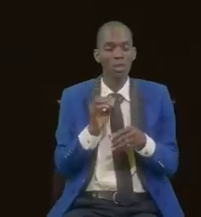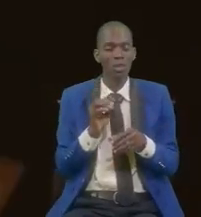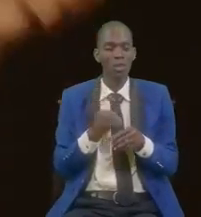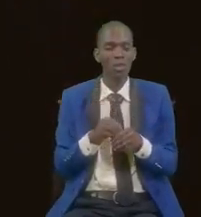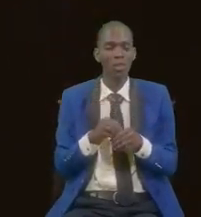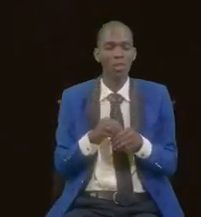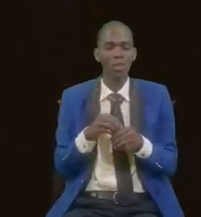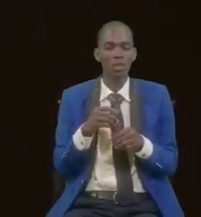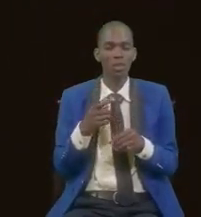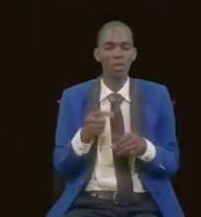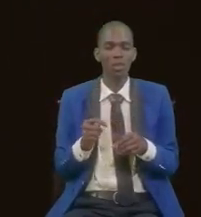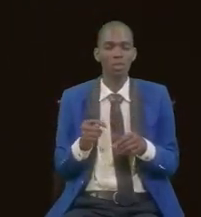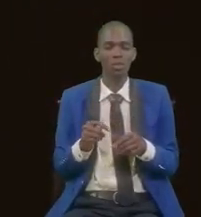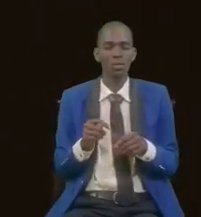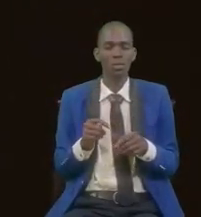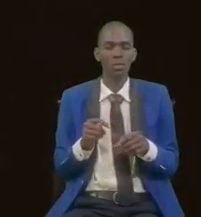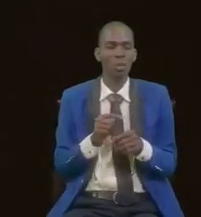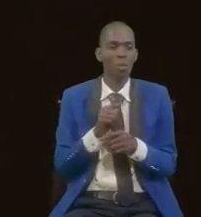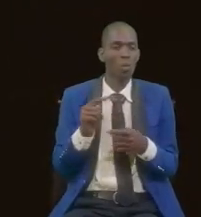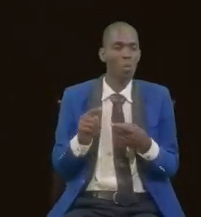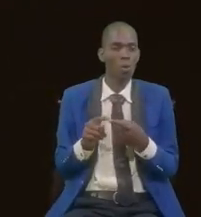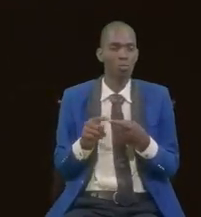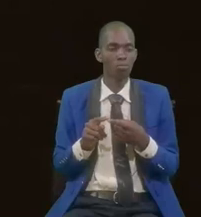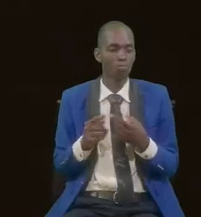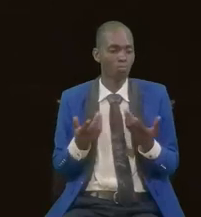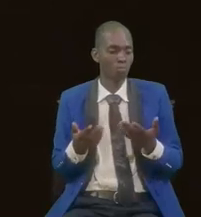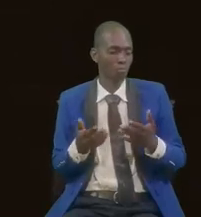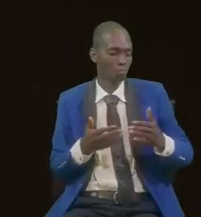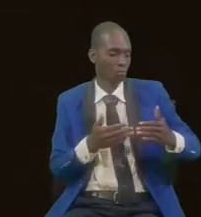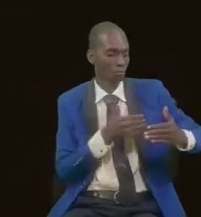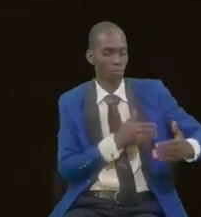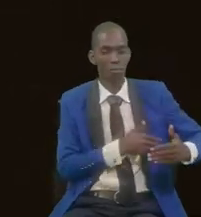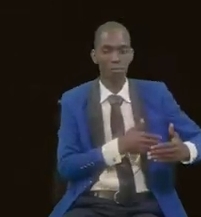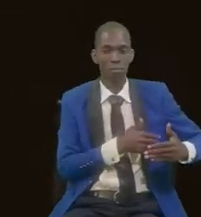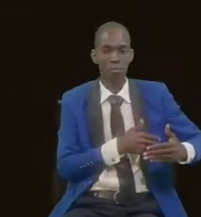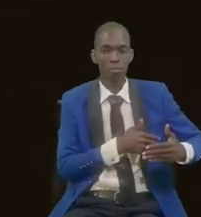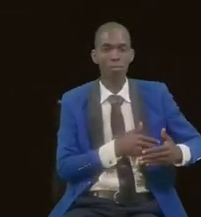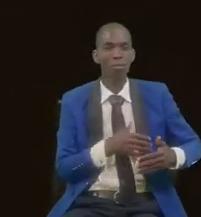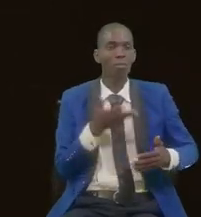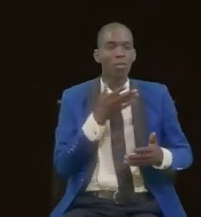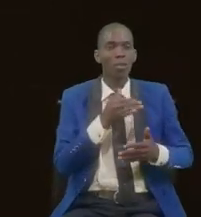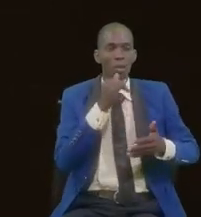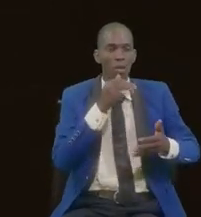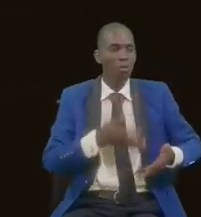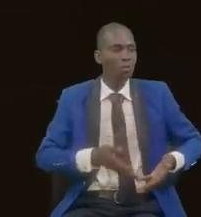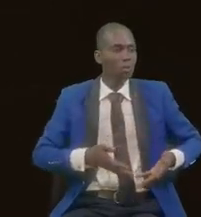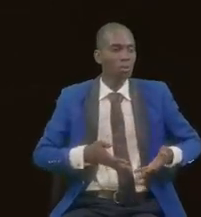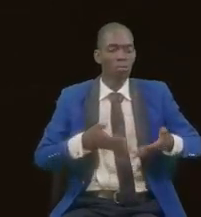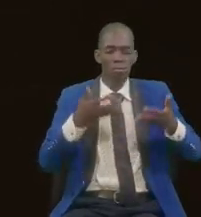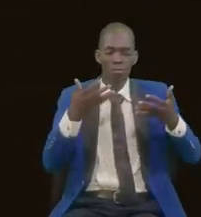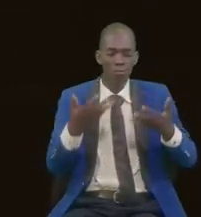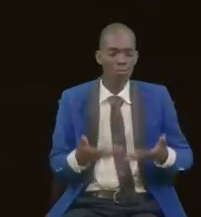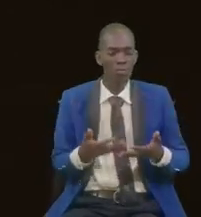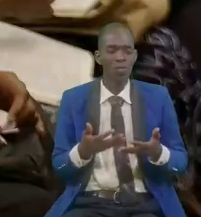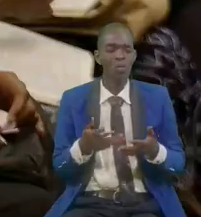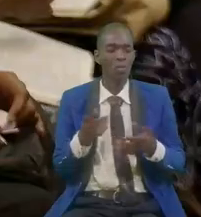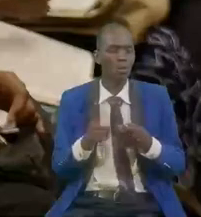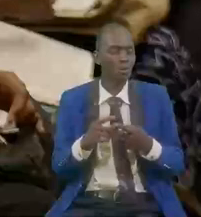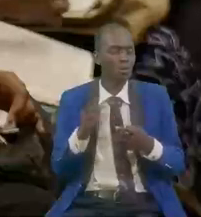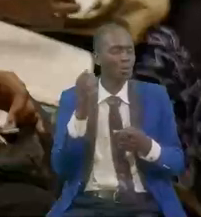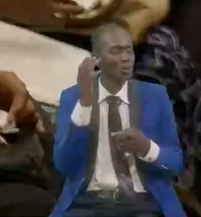nation lorsque ce côté, et ils sont lents à écouter, on